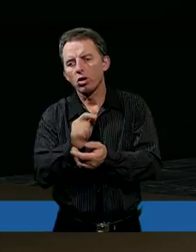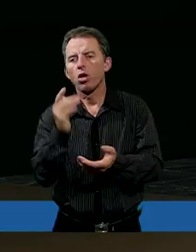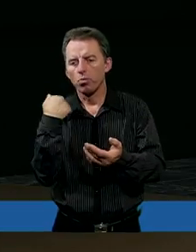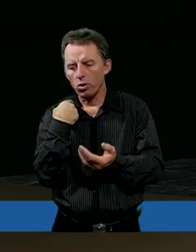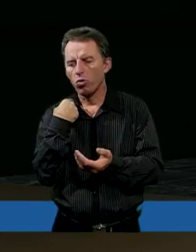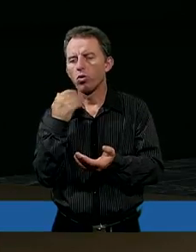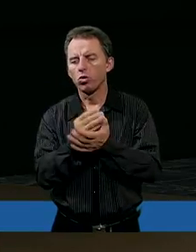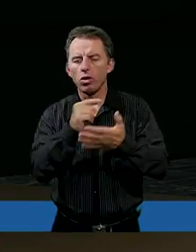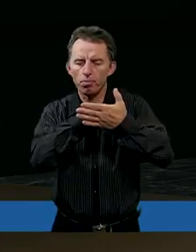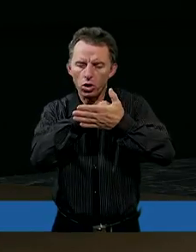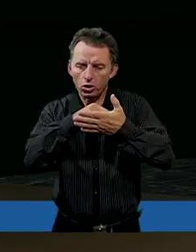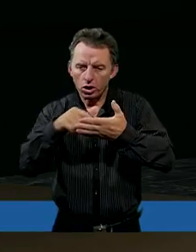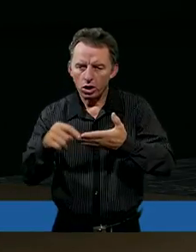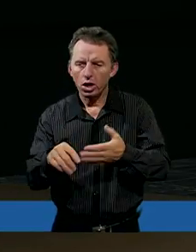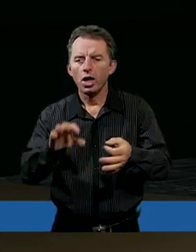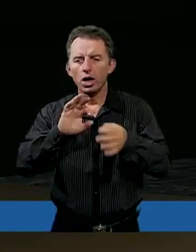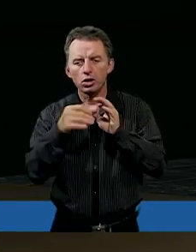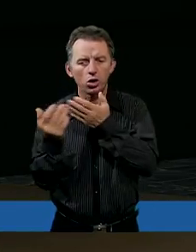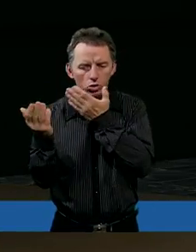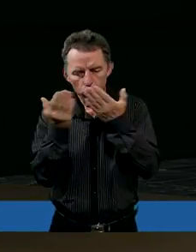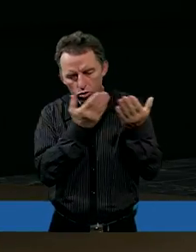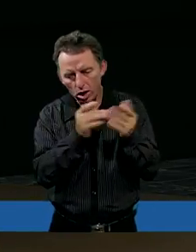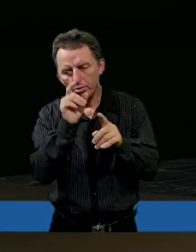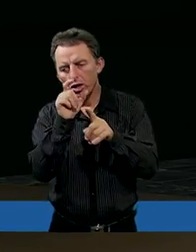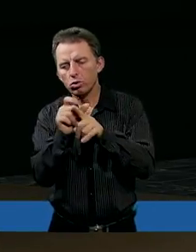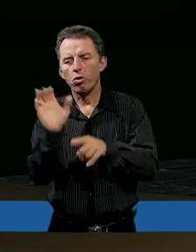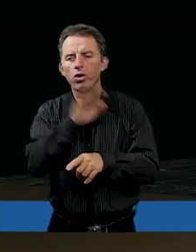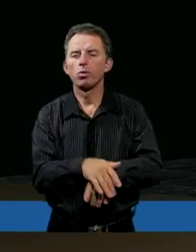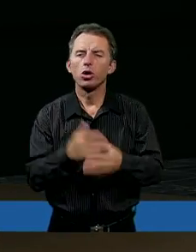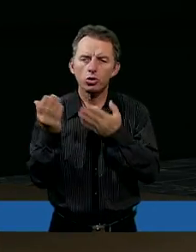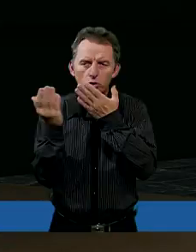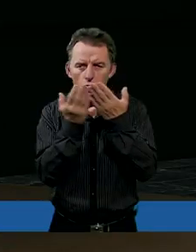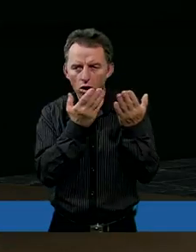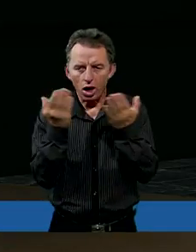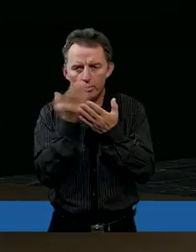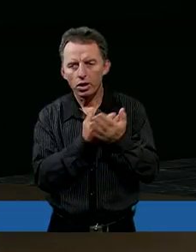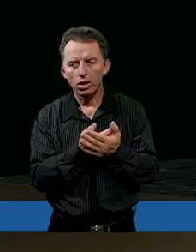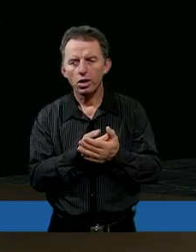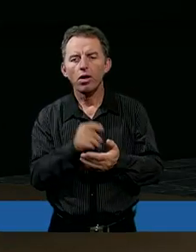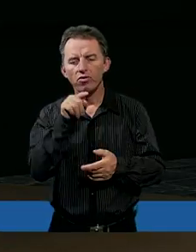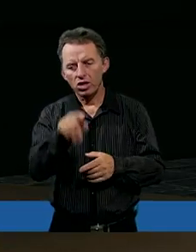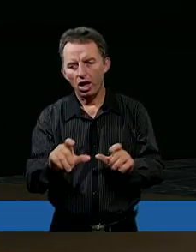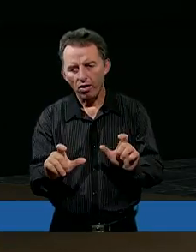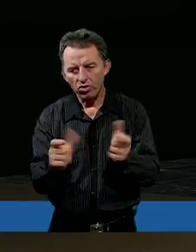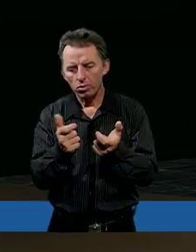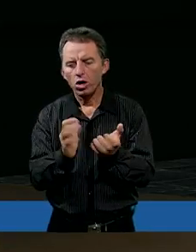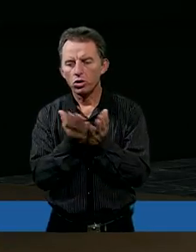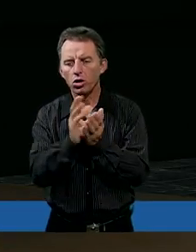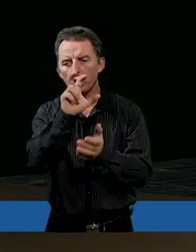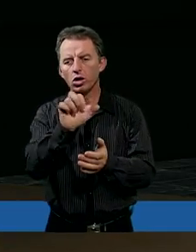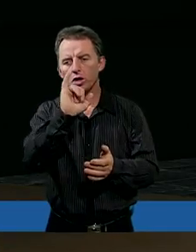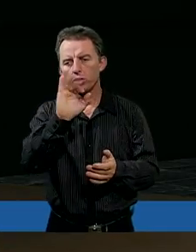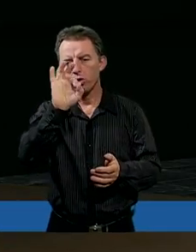było podkreślone, ale gdy czytamy Słowo Boże i czytamy w tym wypadku Księgę